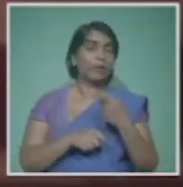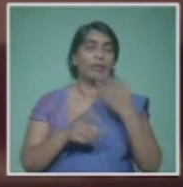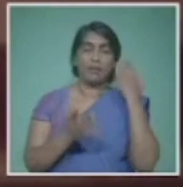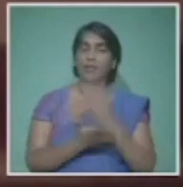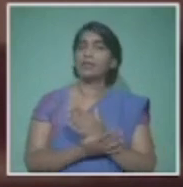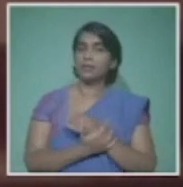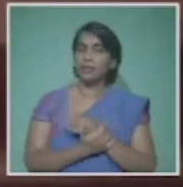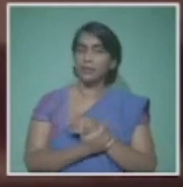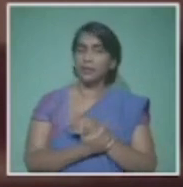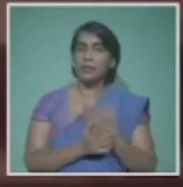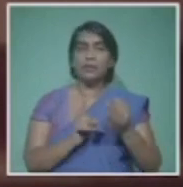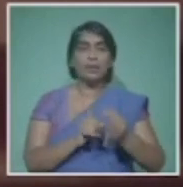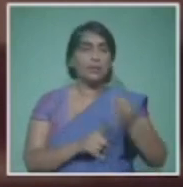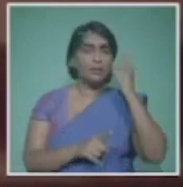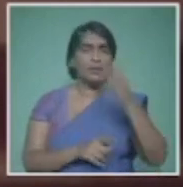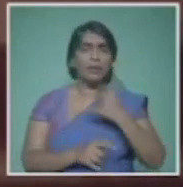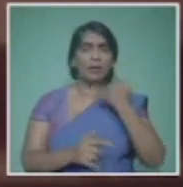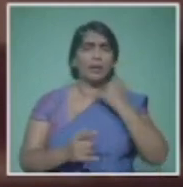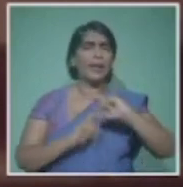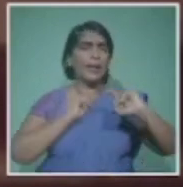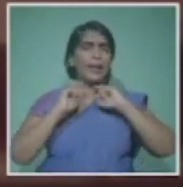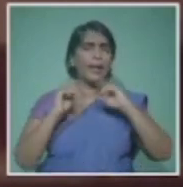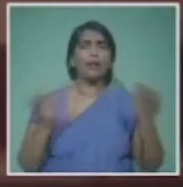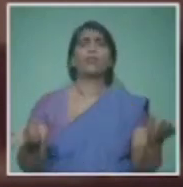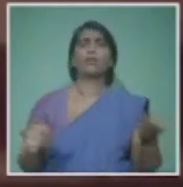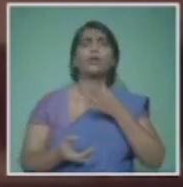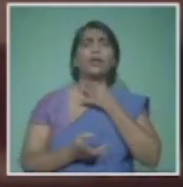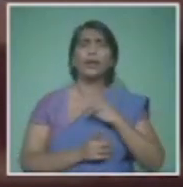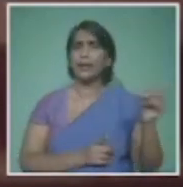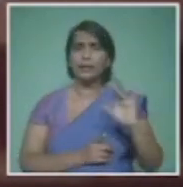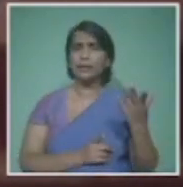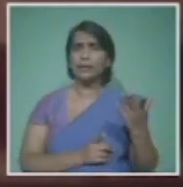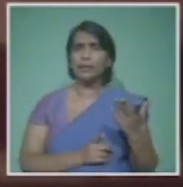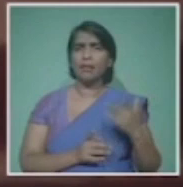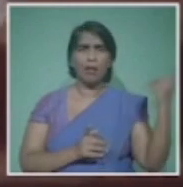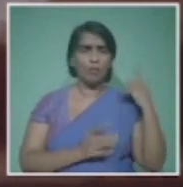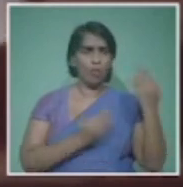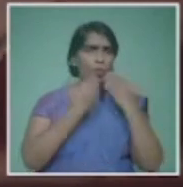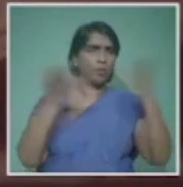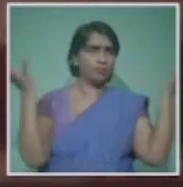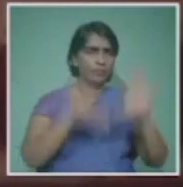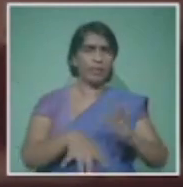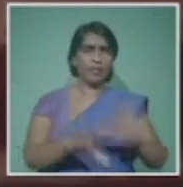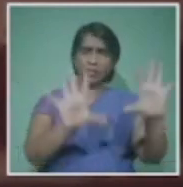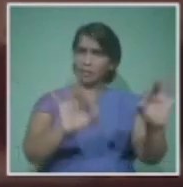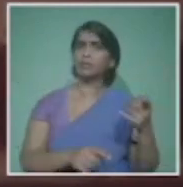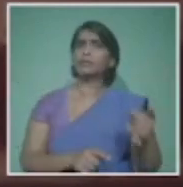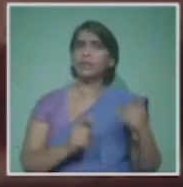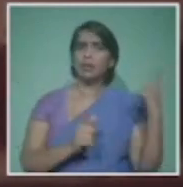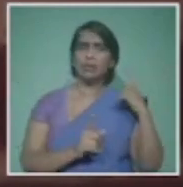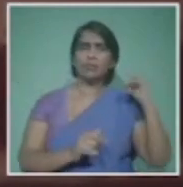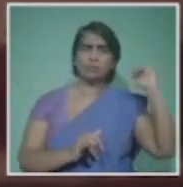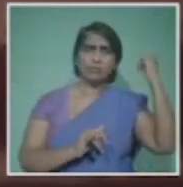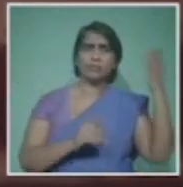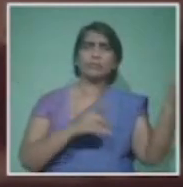විපත්ති නවත්තන්න ජනාධිපති මොකටද හතර වටේට කෑ ගහන්නේ ඌර කැඩෙනකම්? ආරක්ෂක කවුන්සලයේ කැඳවුවා නම් විනාඩි 15න්